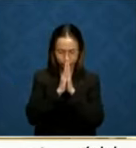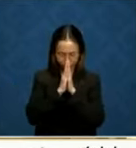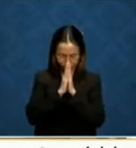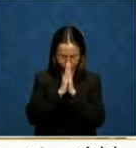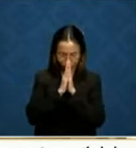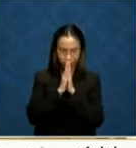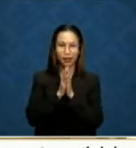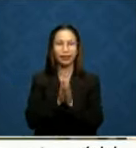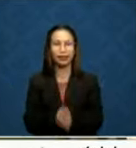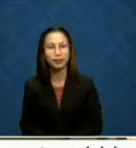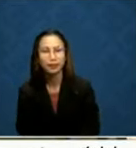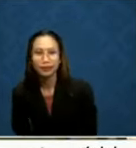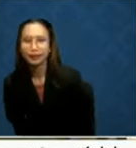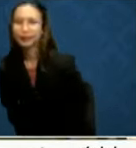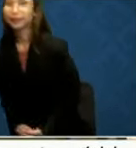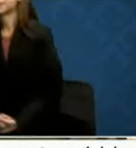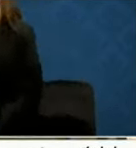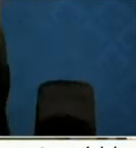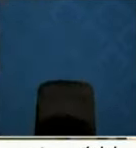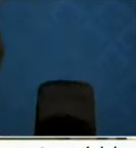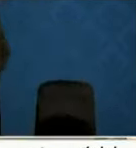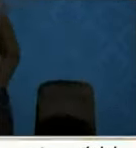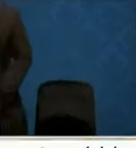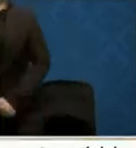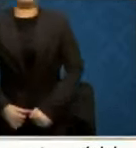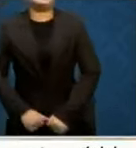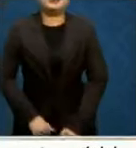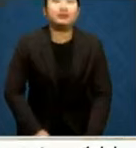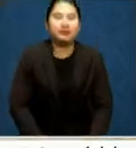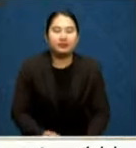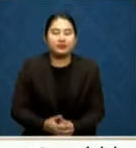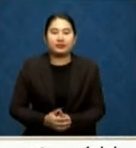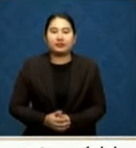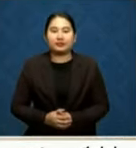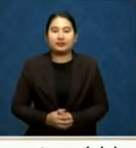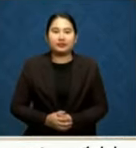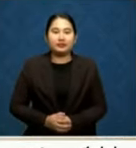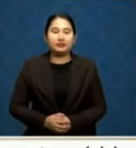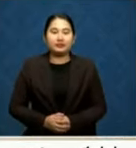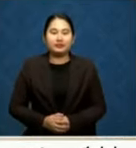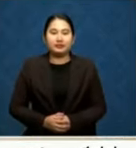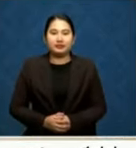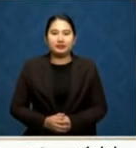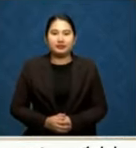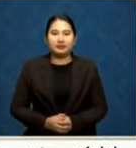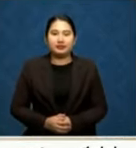ประทานครับขอคุณครั ฉันท่านอาธิสอนเพีเกตครับ